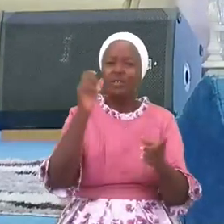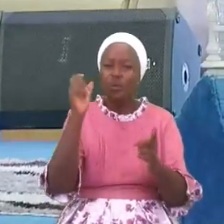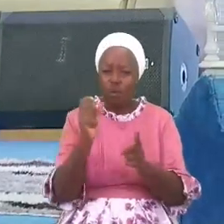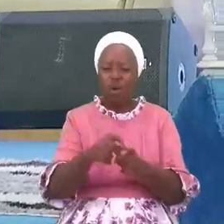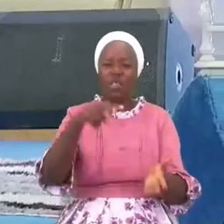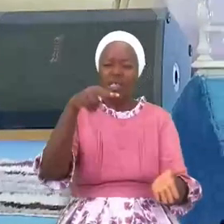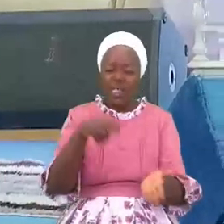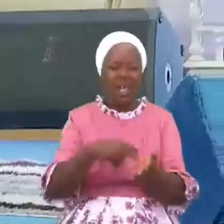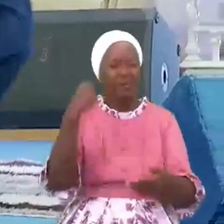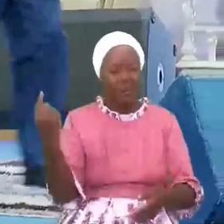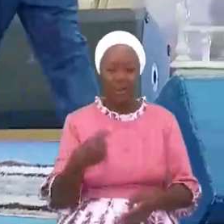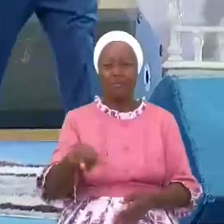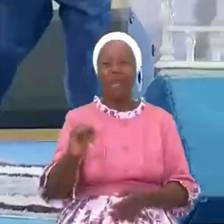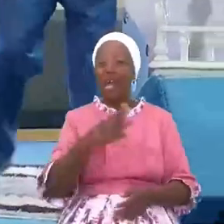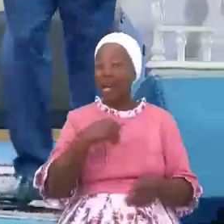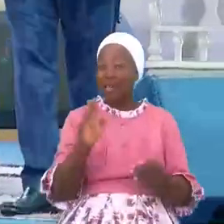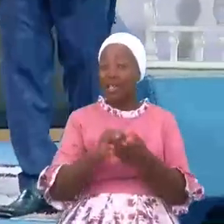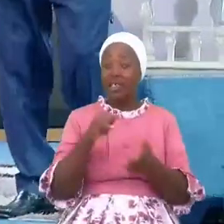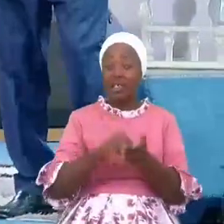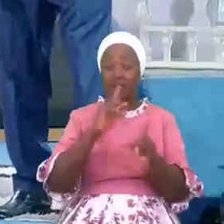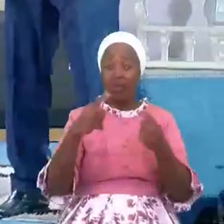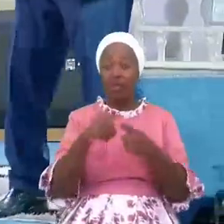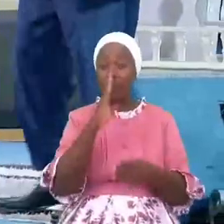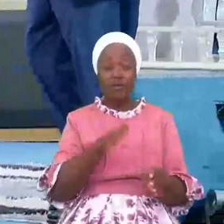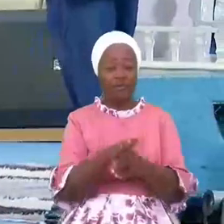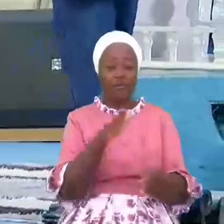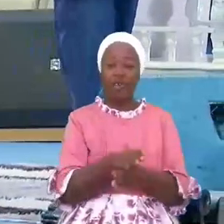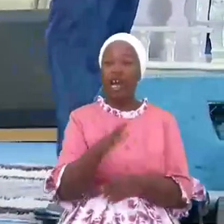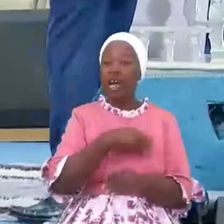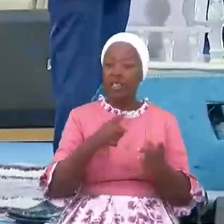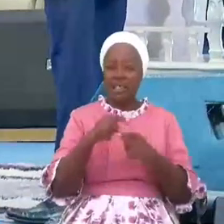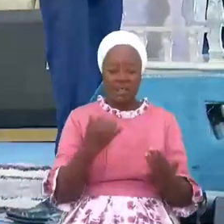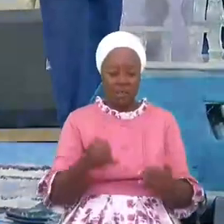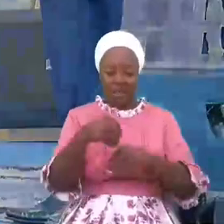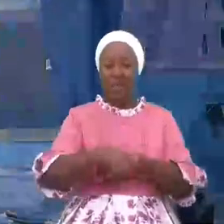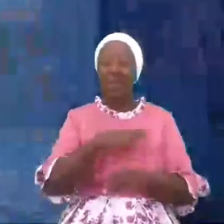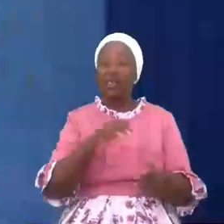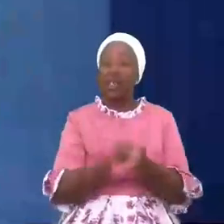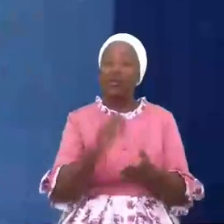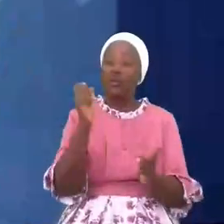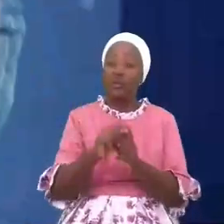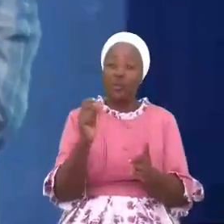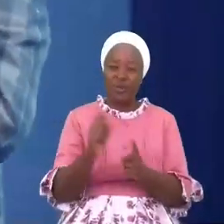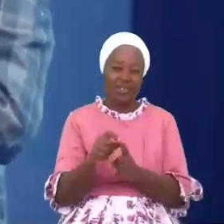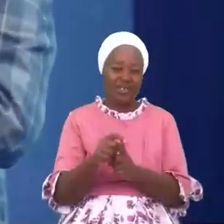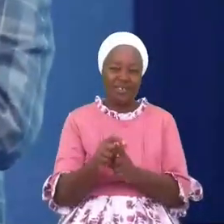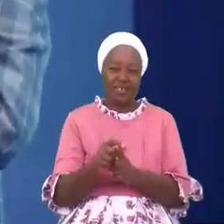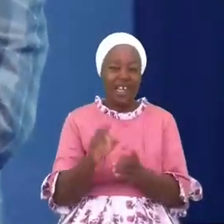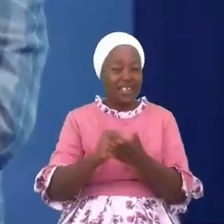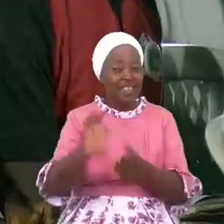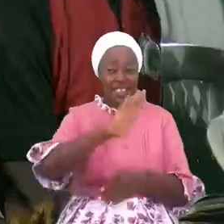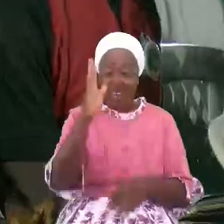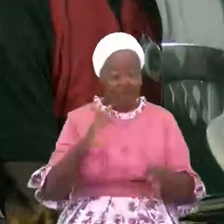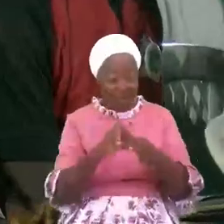parole subsiste éternellement. Et ce sera accompli. Et ce soir, cette parole qui ne